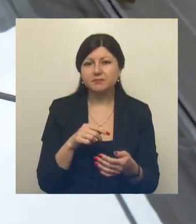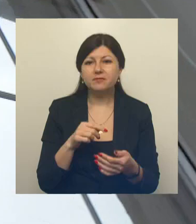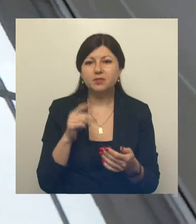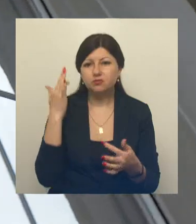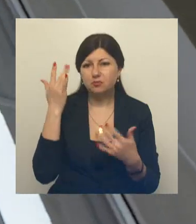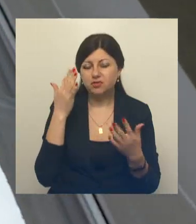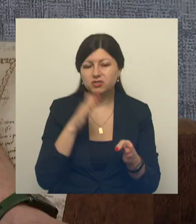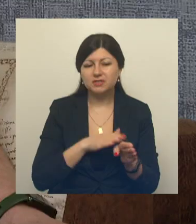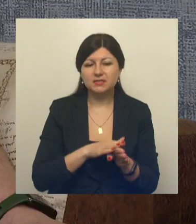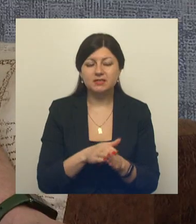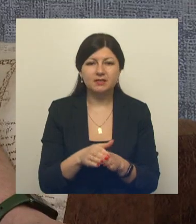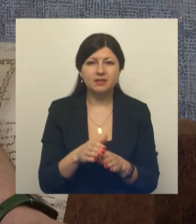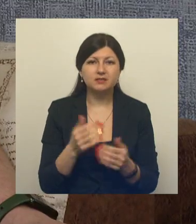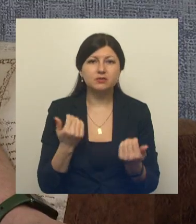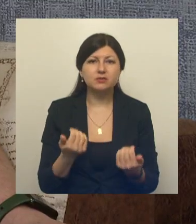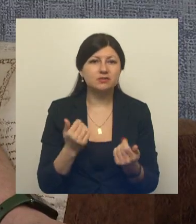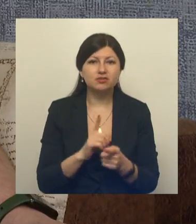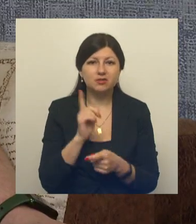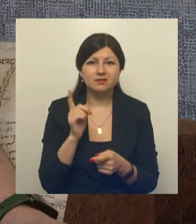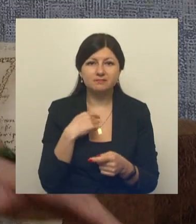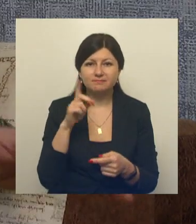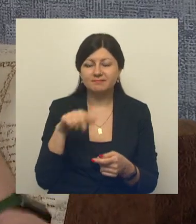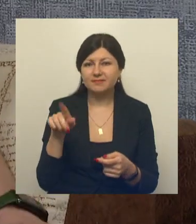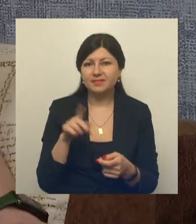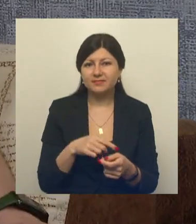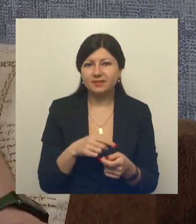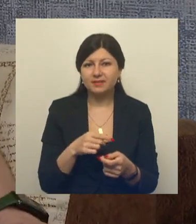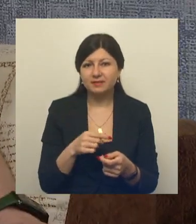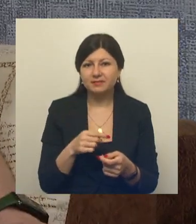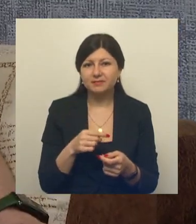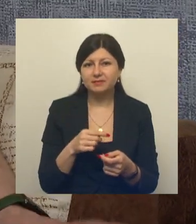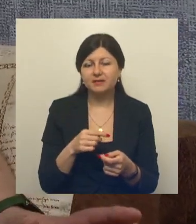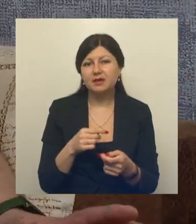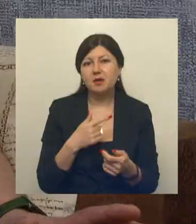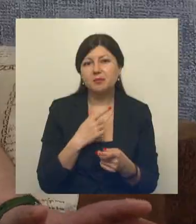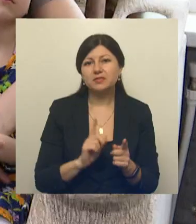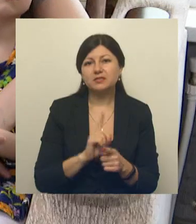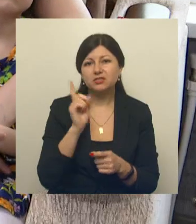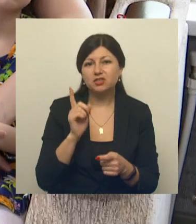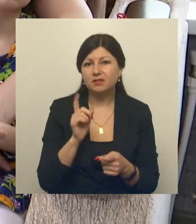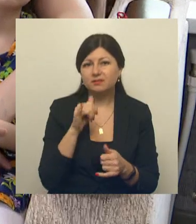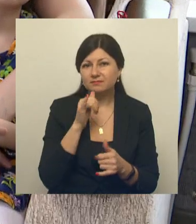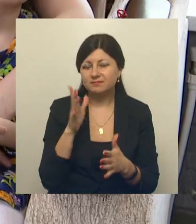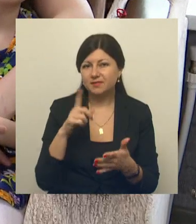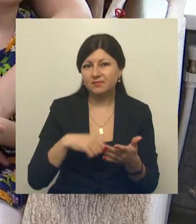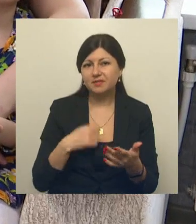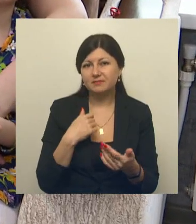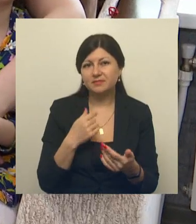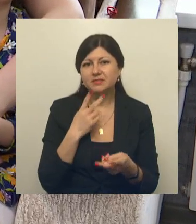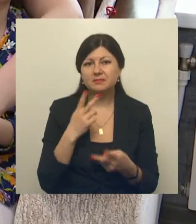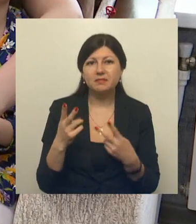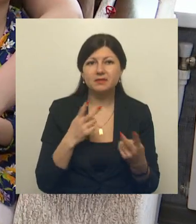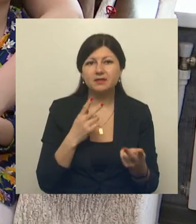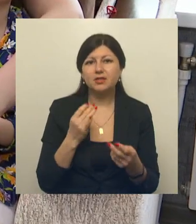станет реальностью. Сначала этому не веришь, даже когда дали. Мы сначала не поверили. Мы смотрели изначально, еще